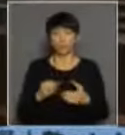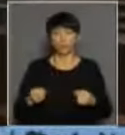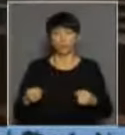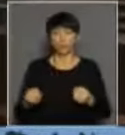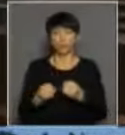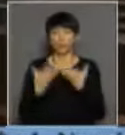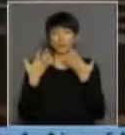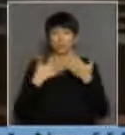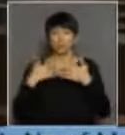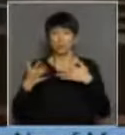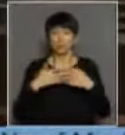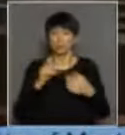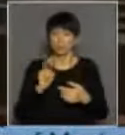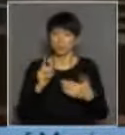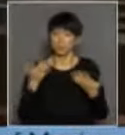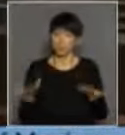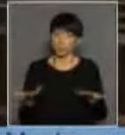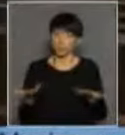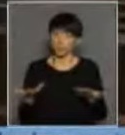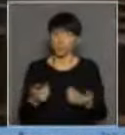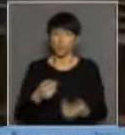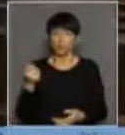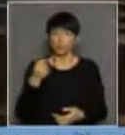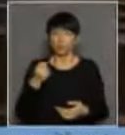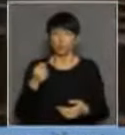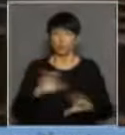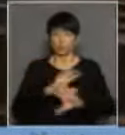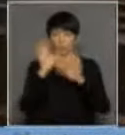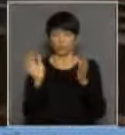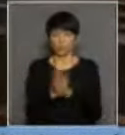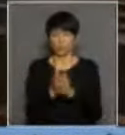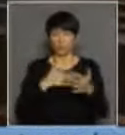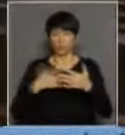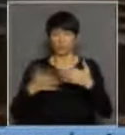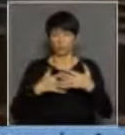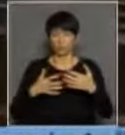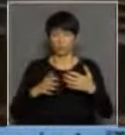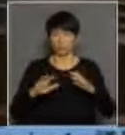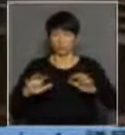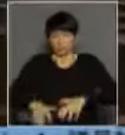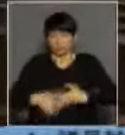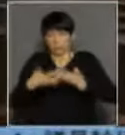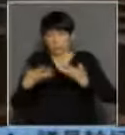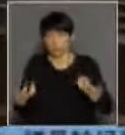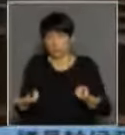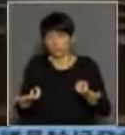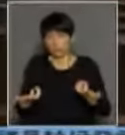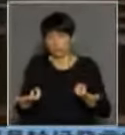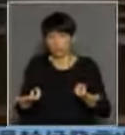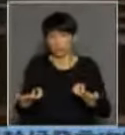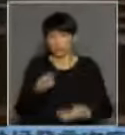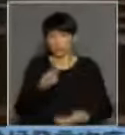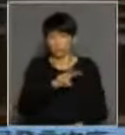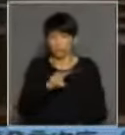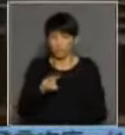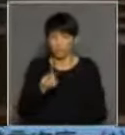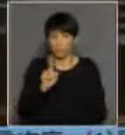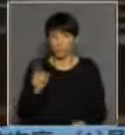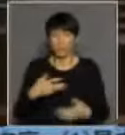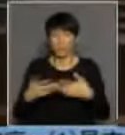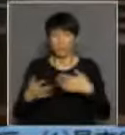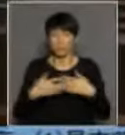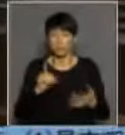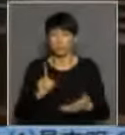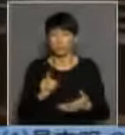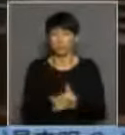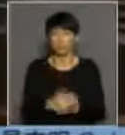咧，係咪應該就我哋馬上將成件事叫開佢睇睇咩事咧？無論係好似我哋嘅同事今